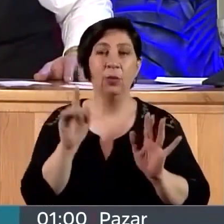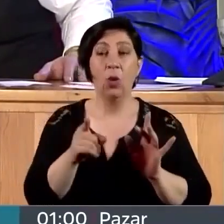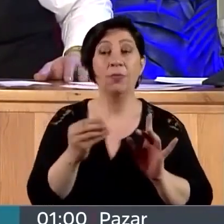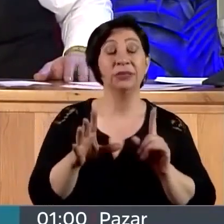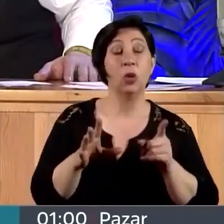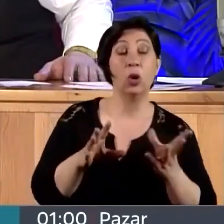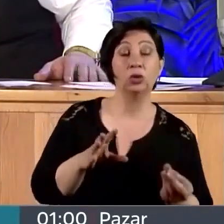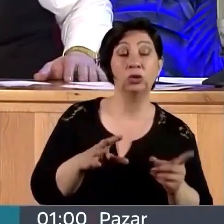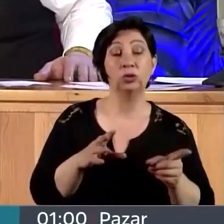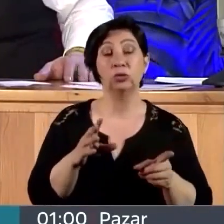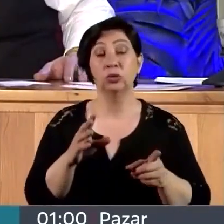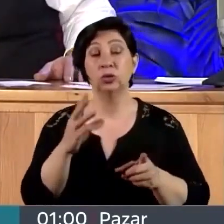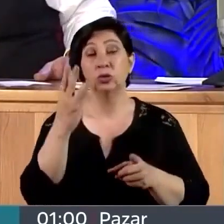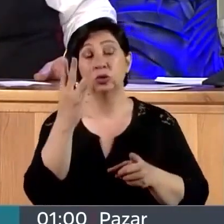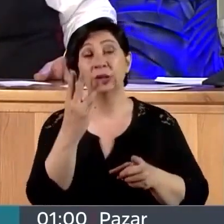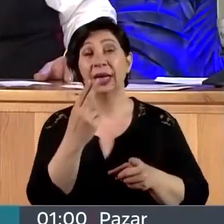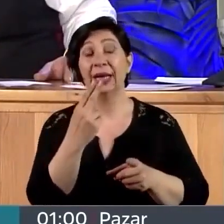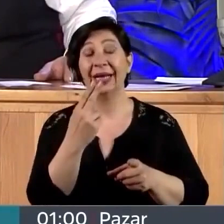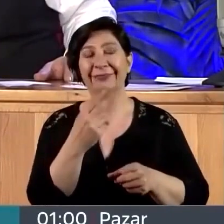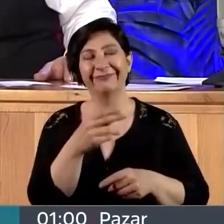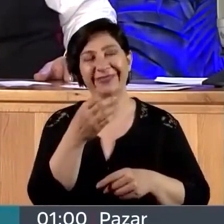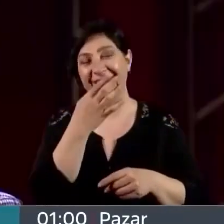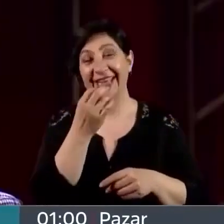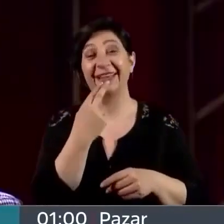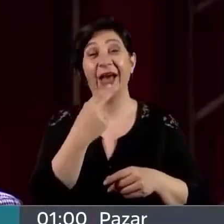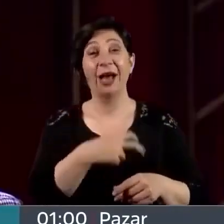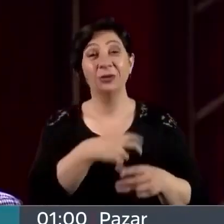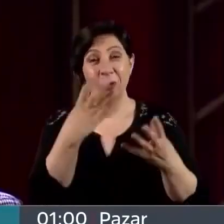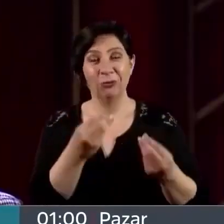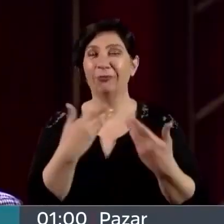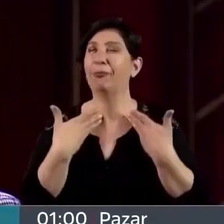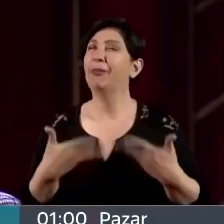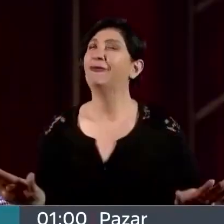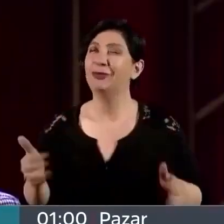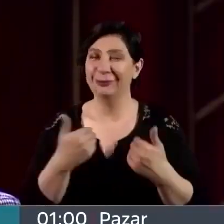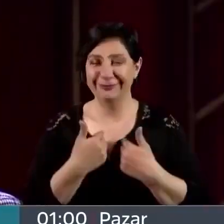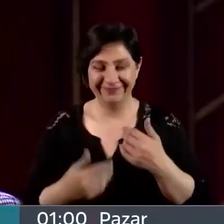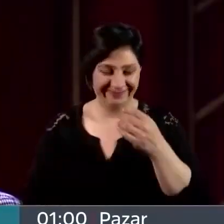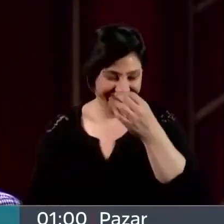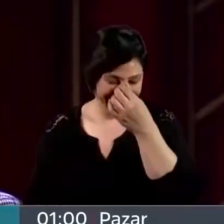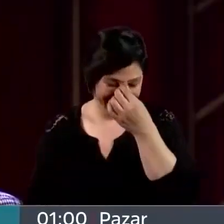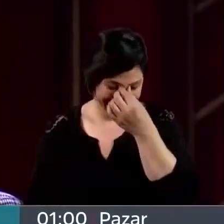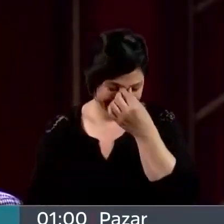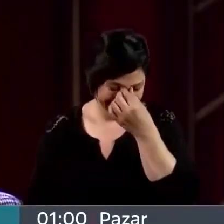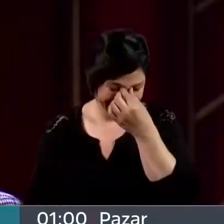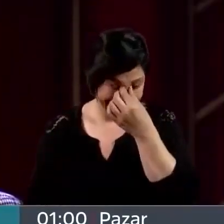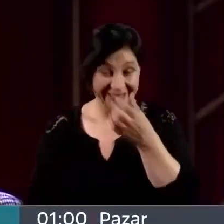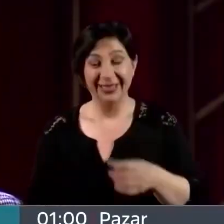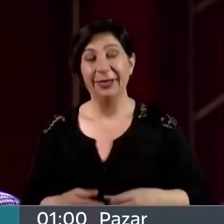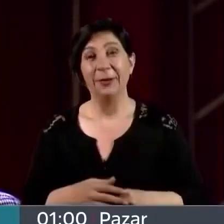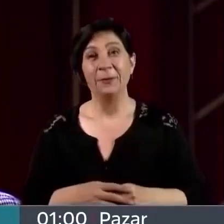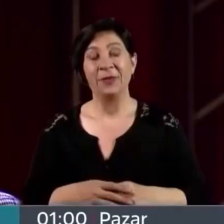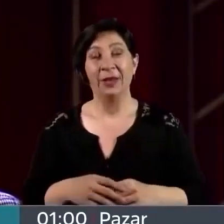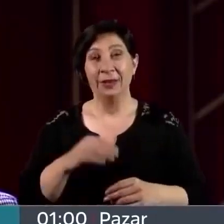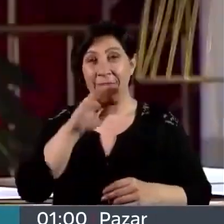olmaz, bu böyle olur, o öyle olmaz. Üç tane Ankaralı kadına aşık oldum, perişan oldum. Anlatsana. Perişan oldum diye. Anlatsana.